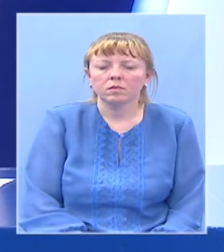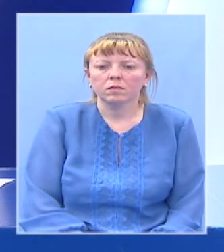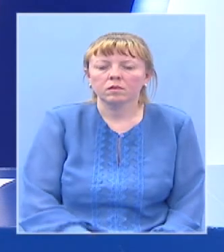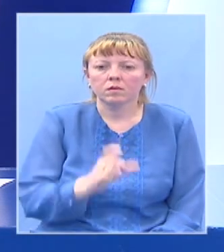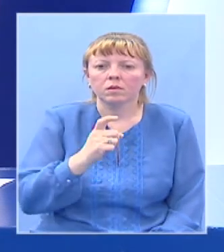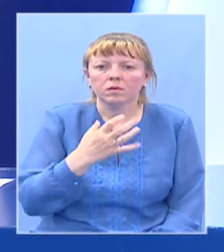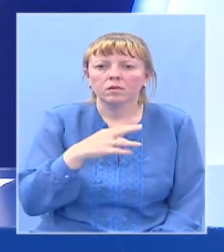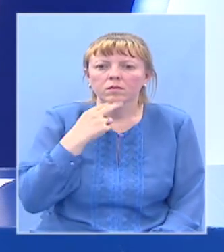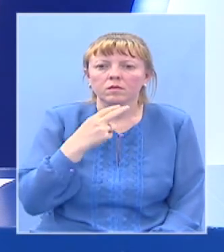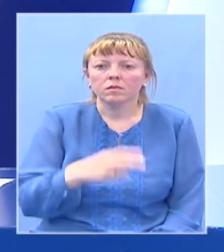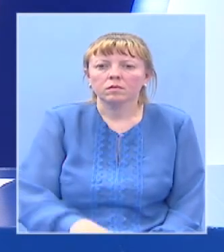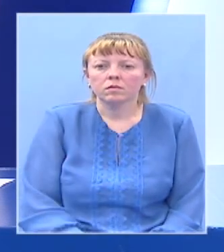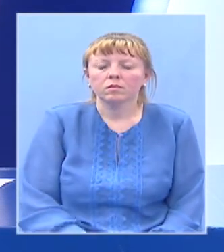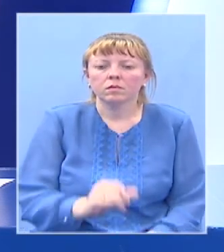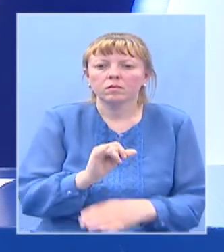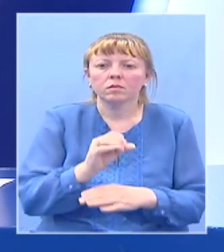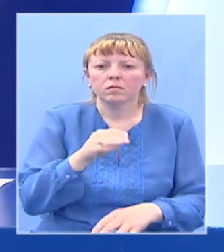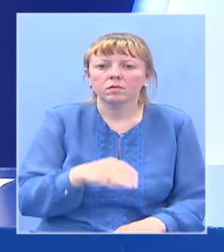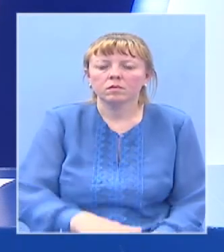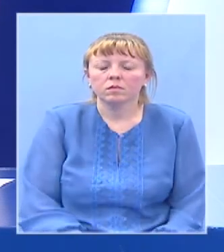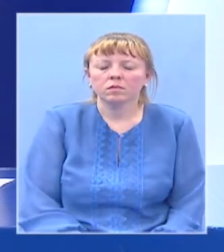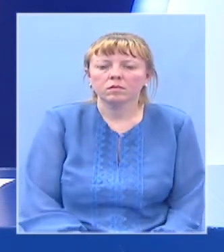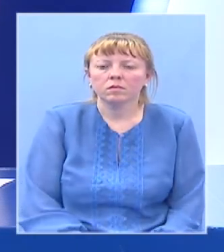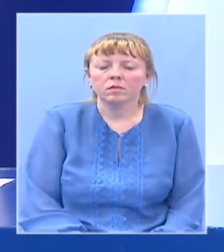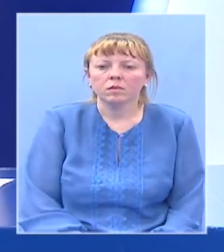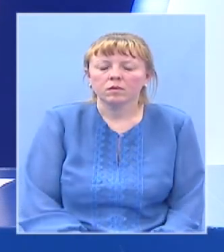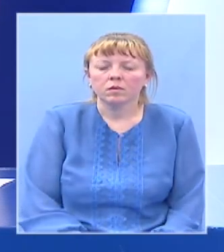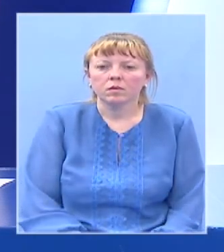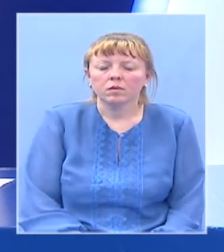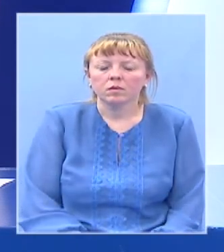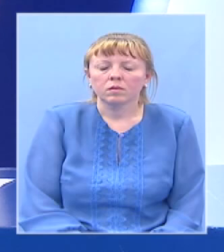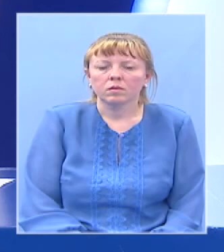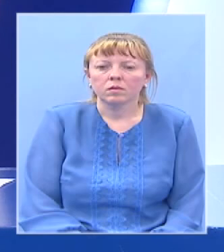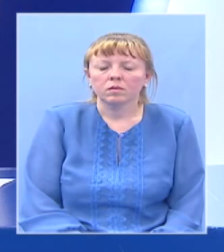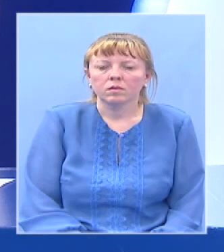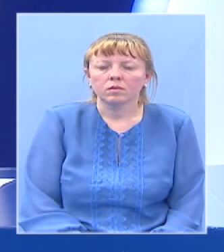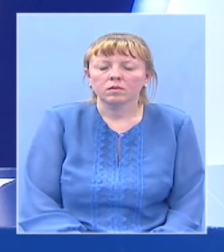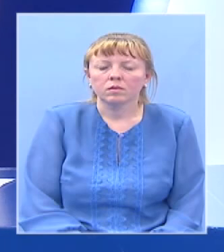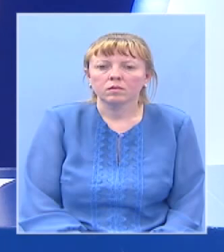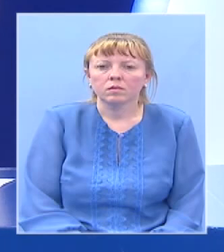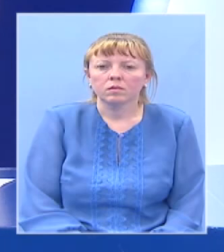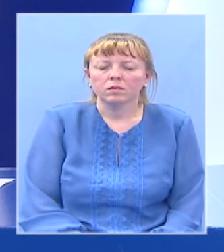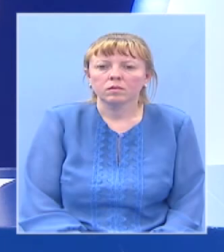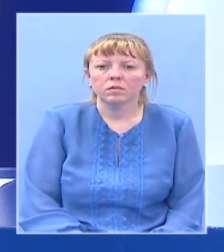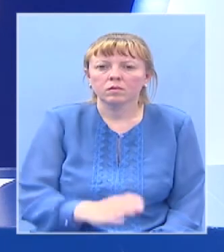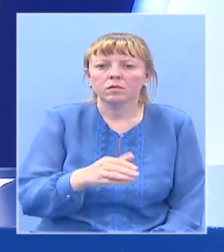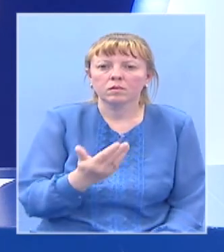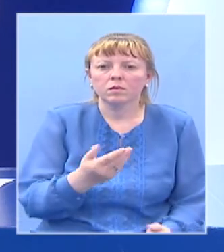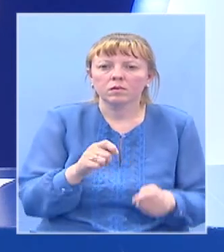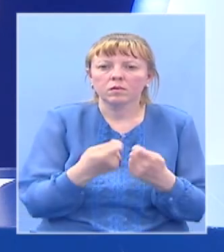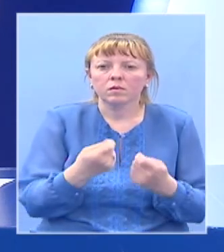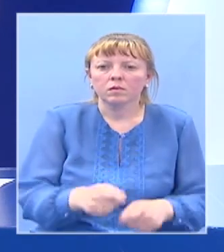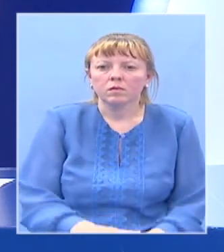профилактический контроль уже с посещением субъекта контроль надзора ээ уже наглядно выявляя данные нарушения